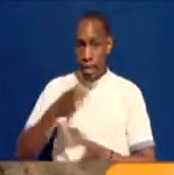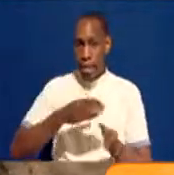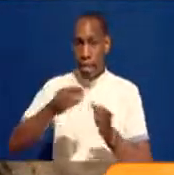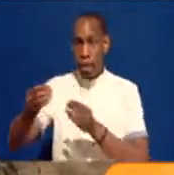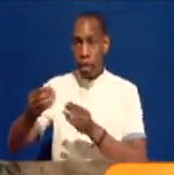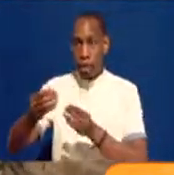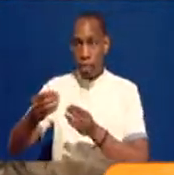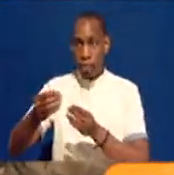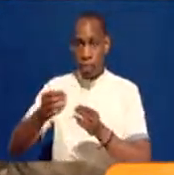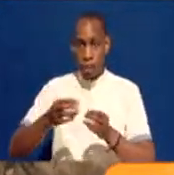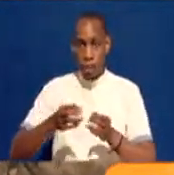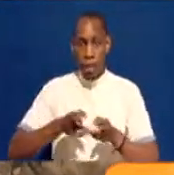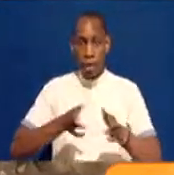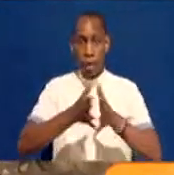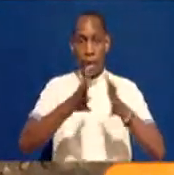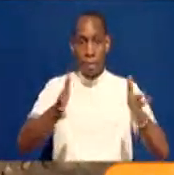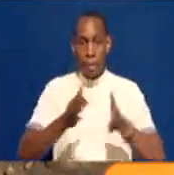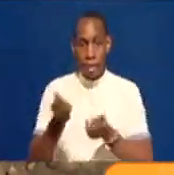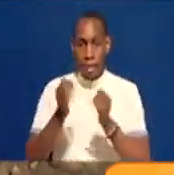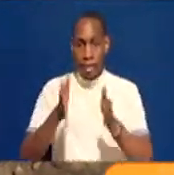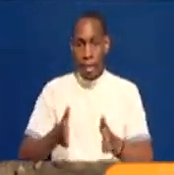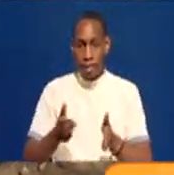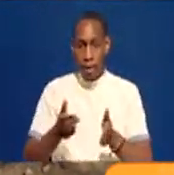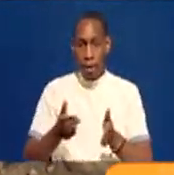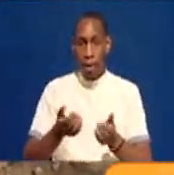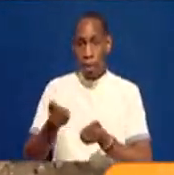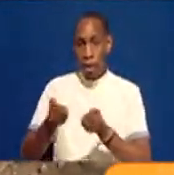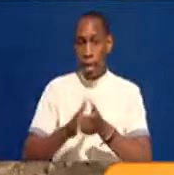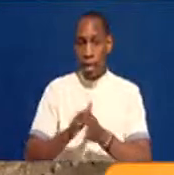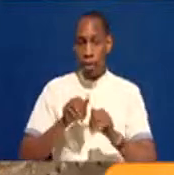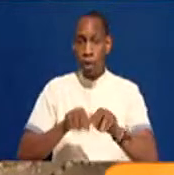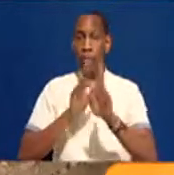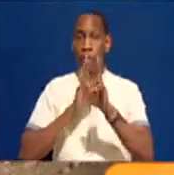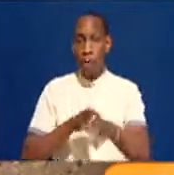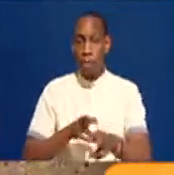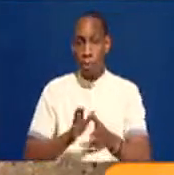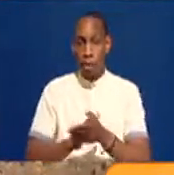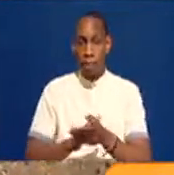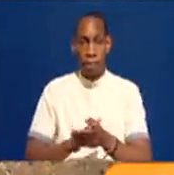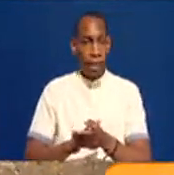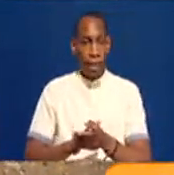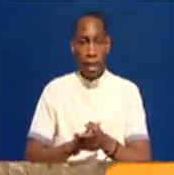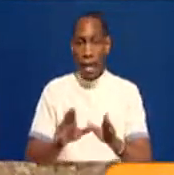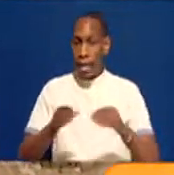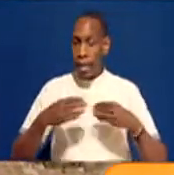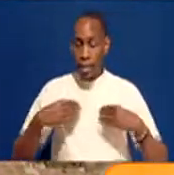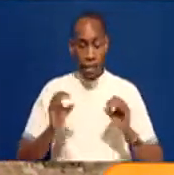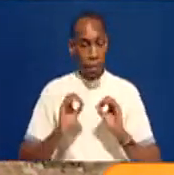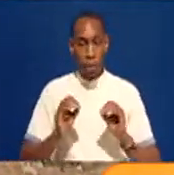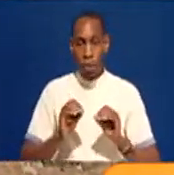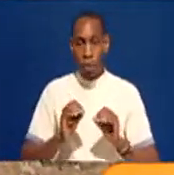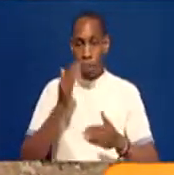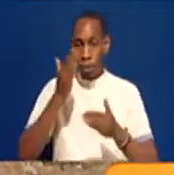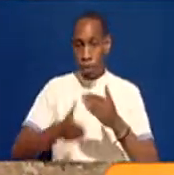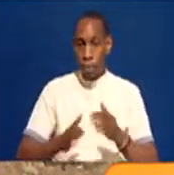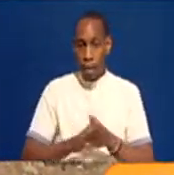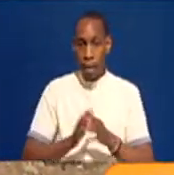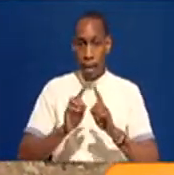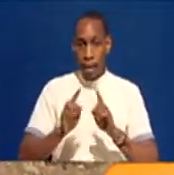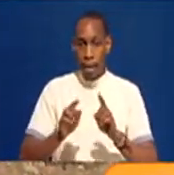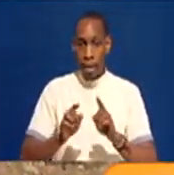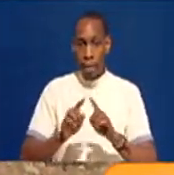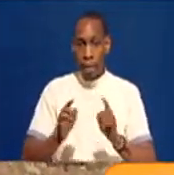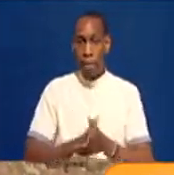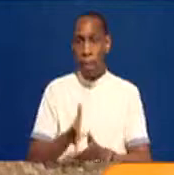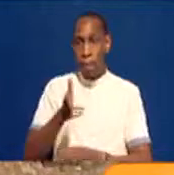kuelekea katika barabara kuu. Dereva wa gari hilo, kulingana na ripoti hizo, alikaidi amri ya maafisa kusimama, na badala yake